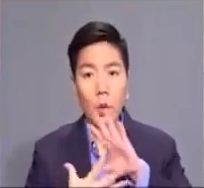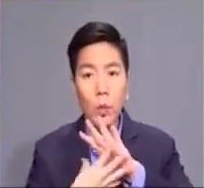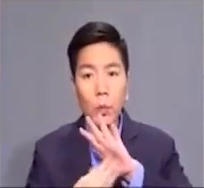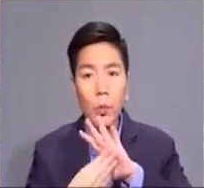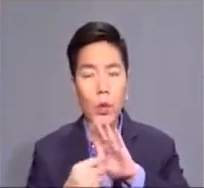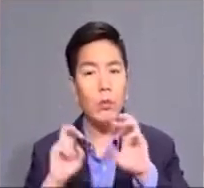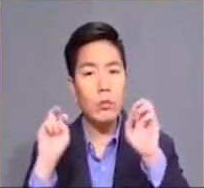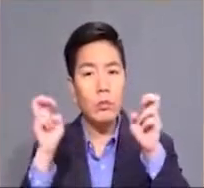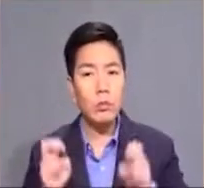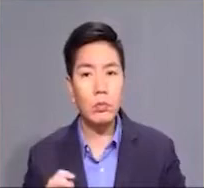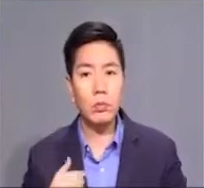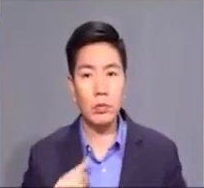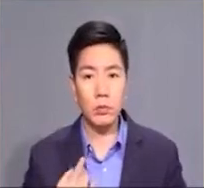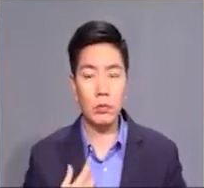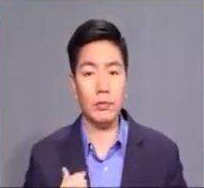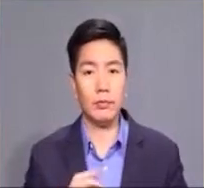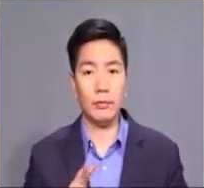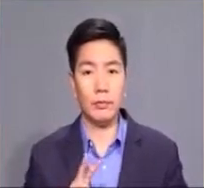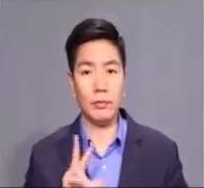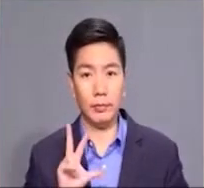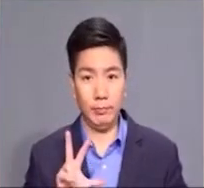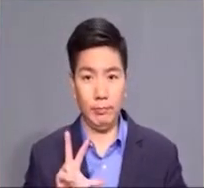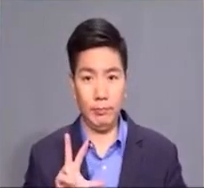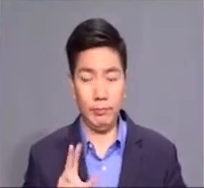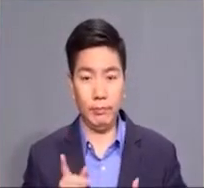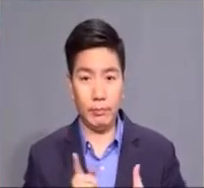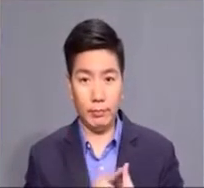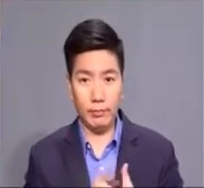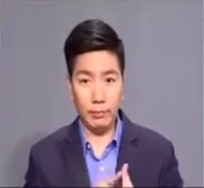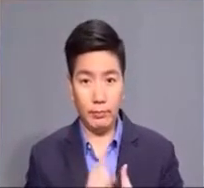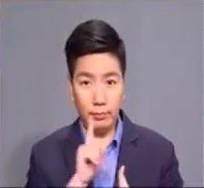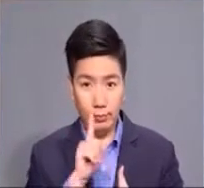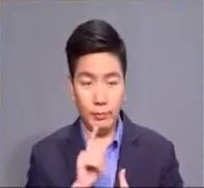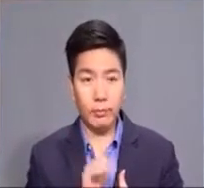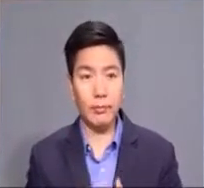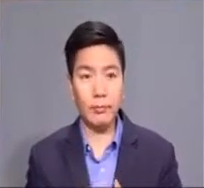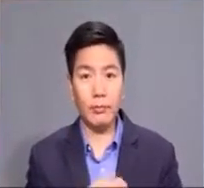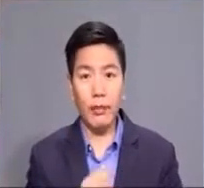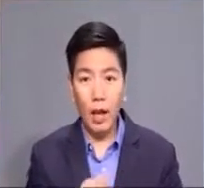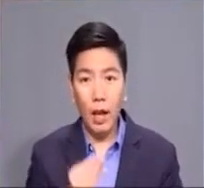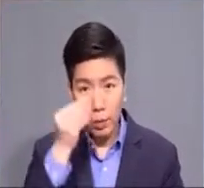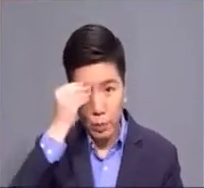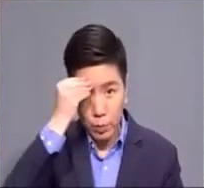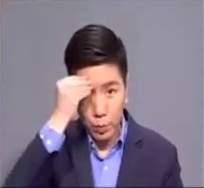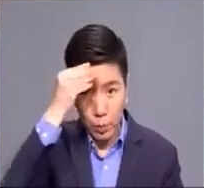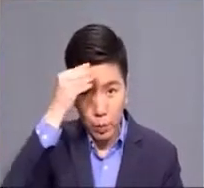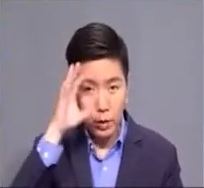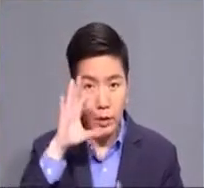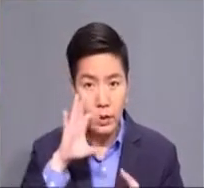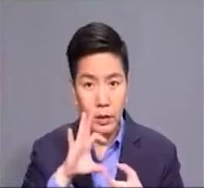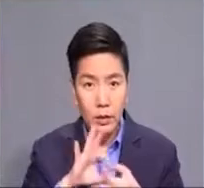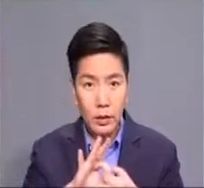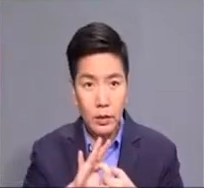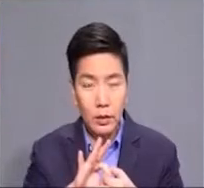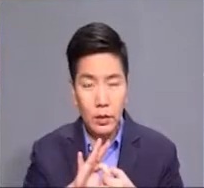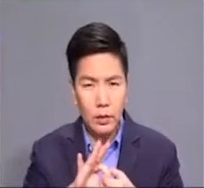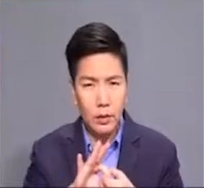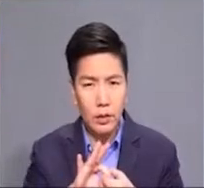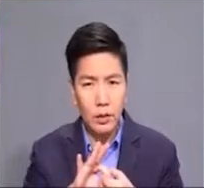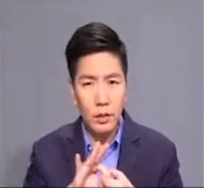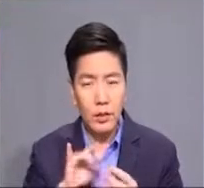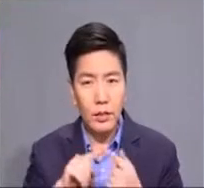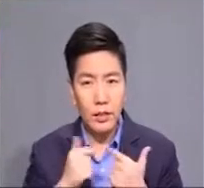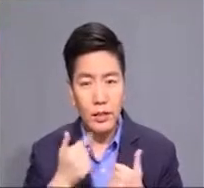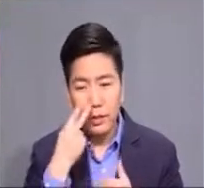ไรบ้างครับท่านผู้ช่วยฮะ สามเรื่องใหญ่ๆเนาะหนึ่งเนี่ยเนาะให้ความรู้ในเรื่องของเลขคำสอนพ่อเนา